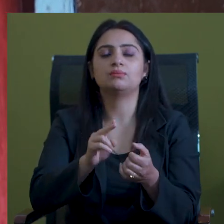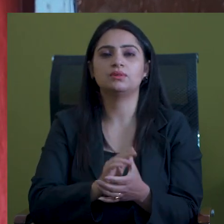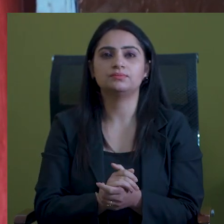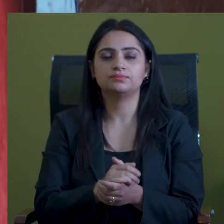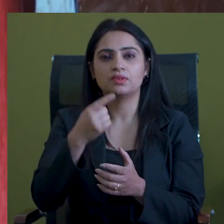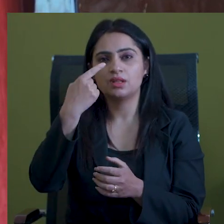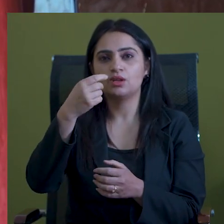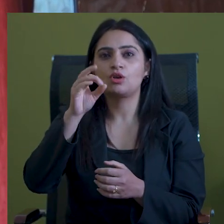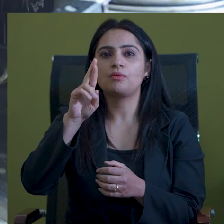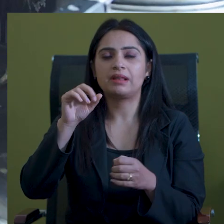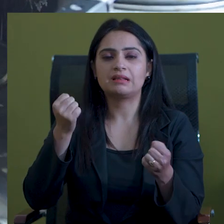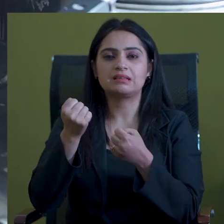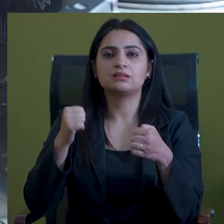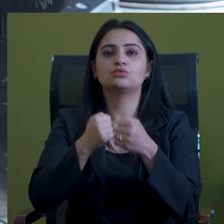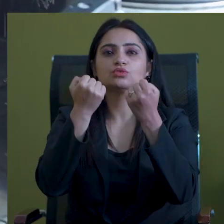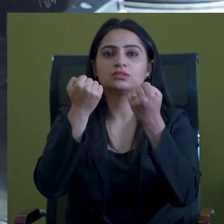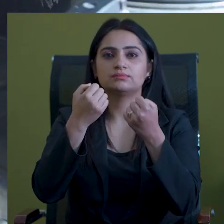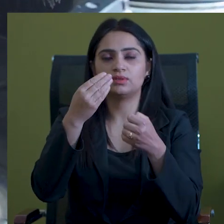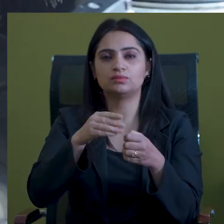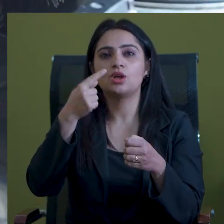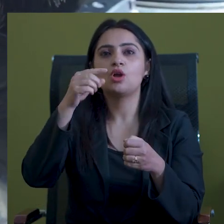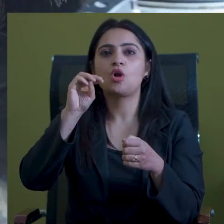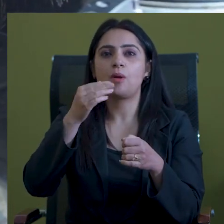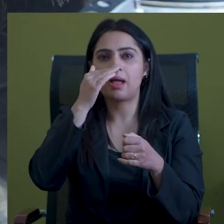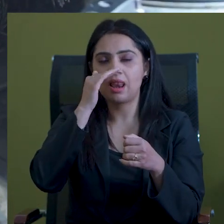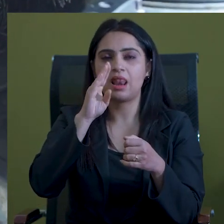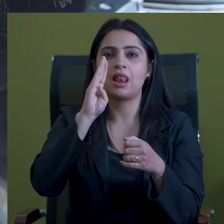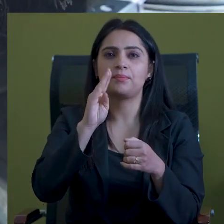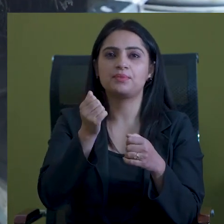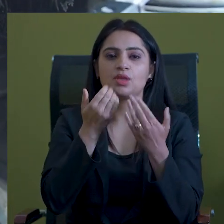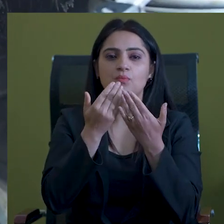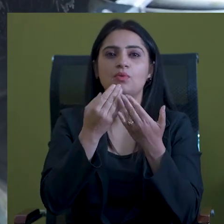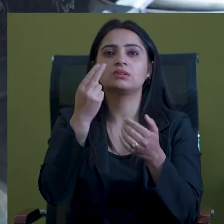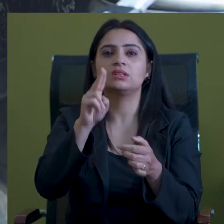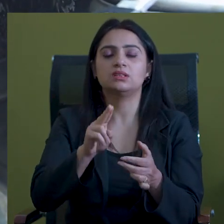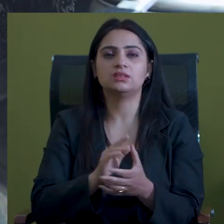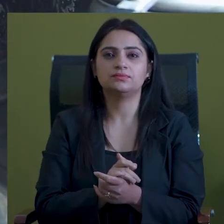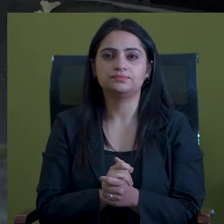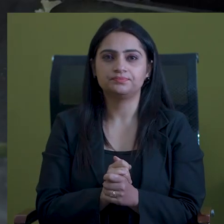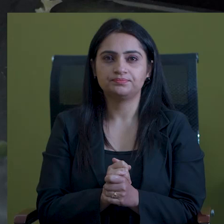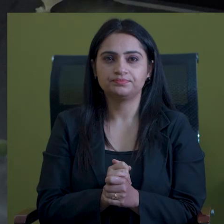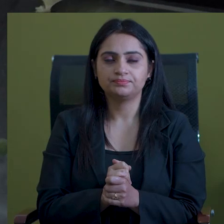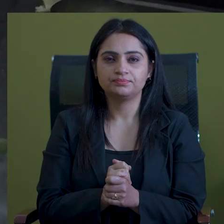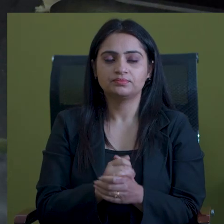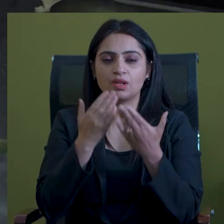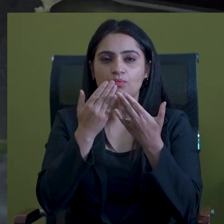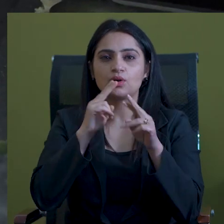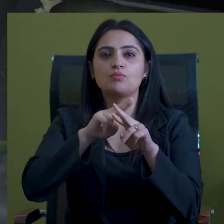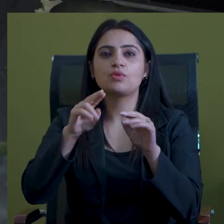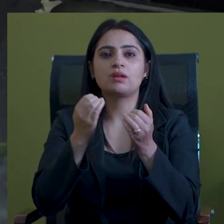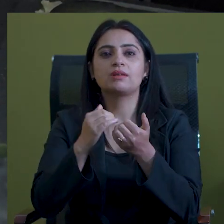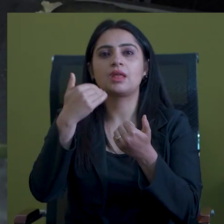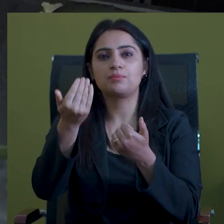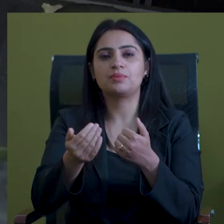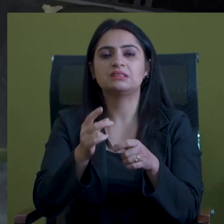नवराज बस्त दुर्घटना मा पर्दा कमला इसनातक तहमा अध्यन रद थीन पढ़ाई पुरा गरे पछी